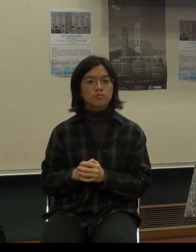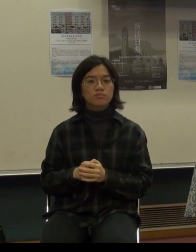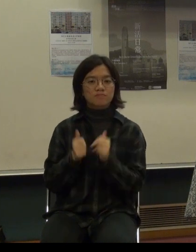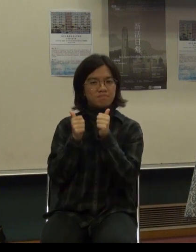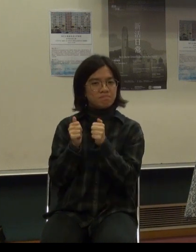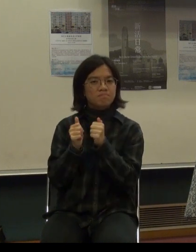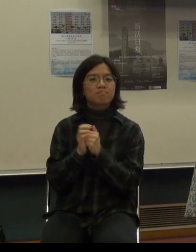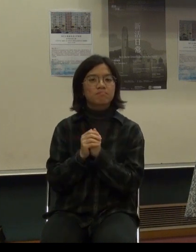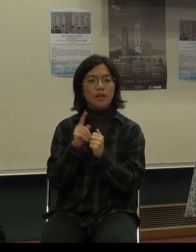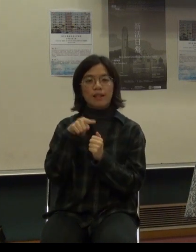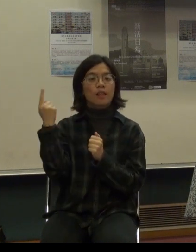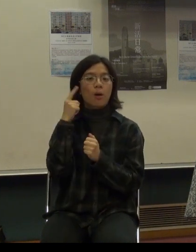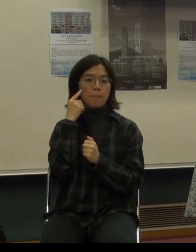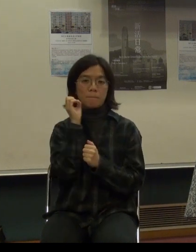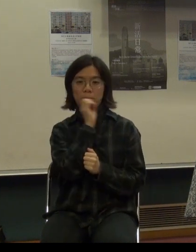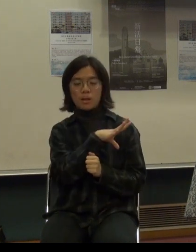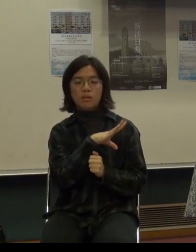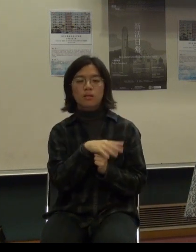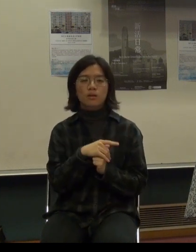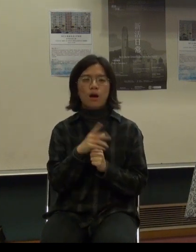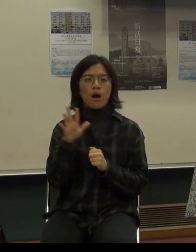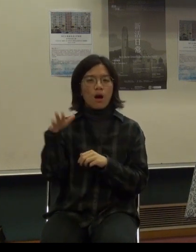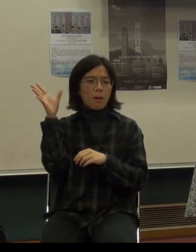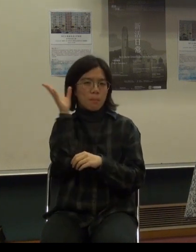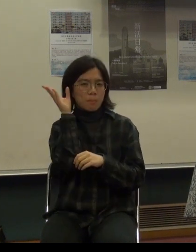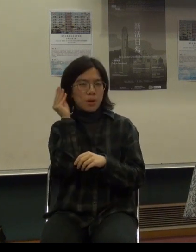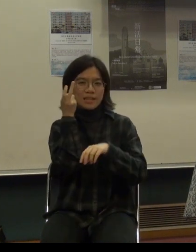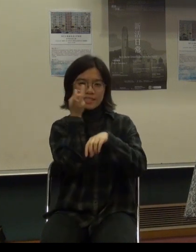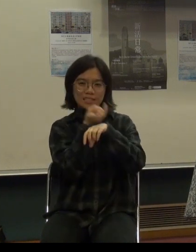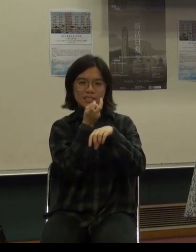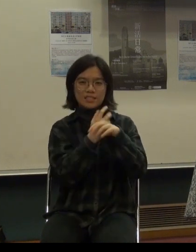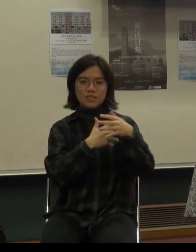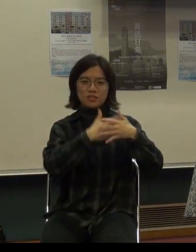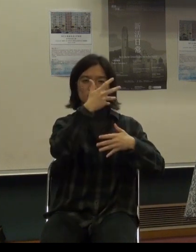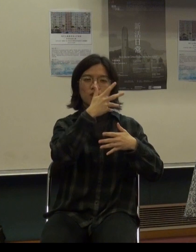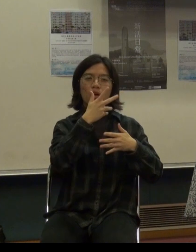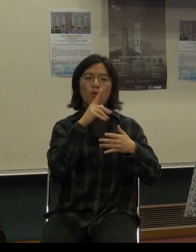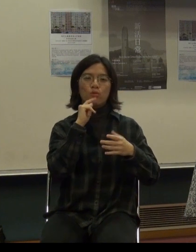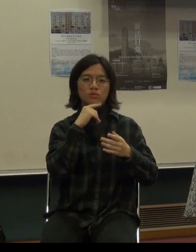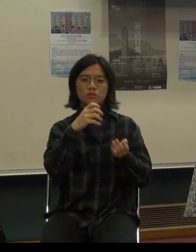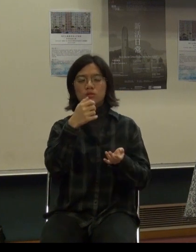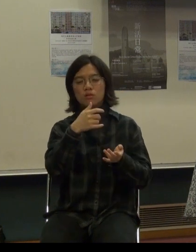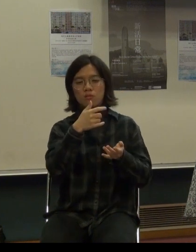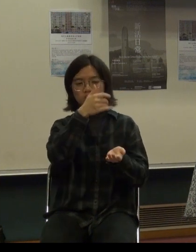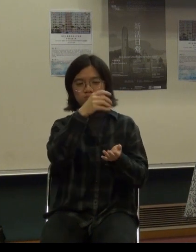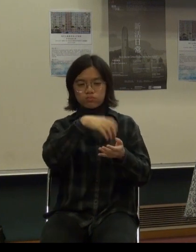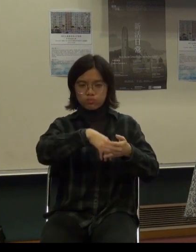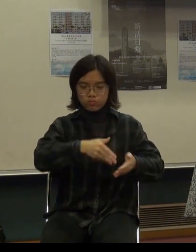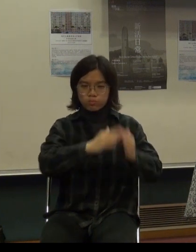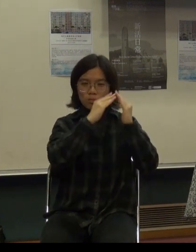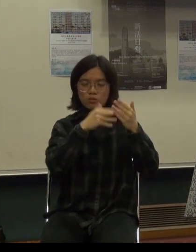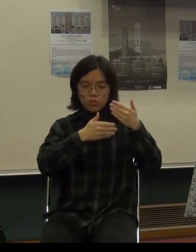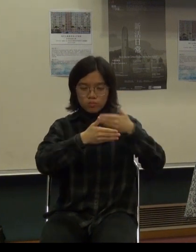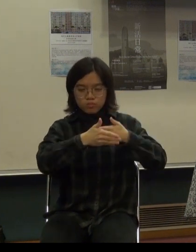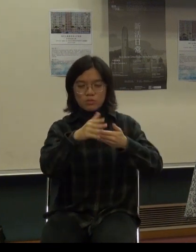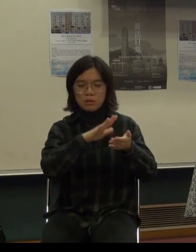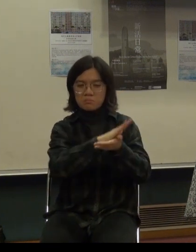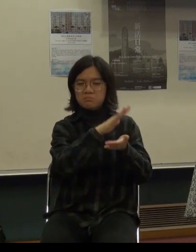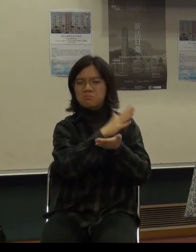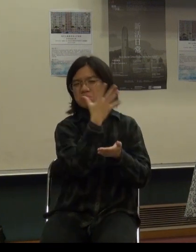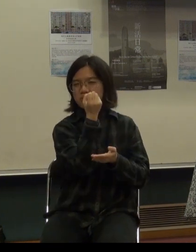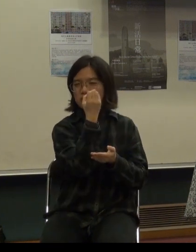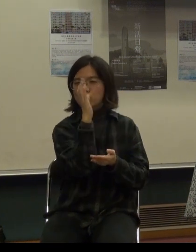感謝。我想問，我聽過人哋講咧，石屎樓嘅壽命係大約50年。咁即係其實隨住戰後成批